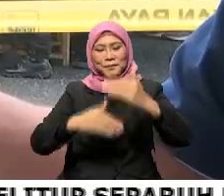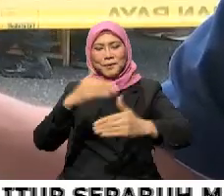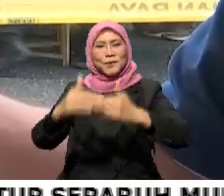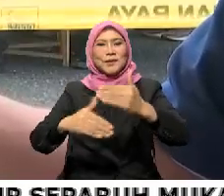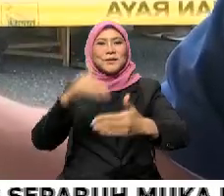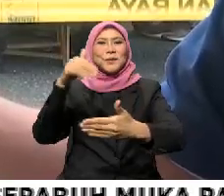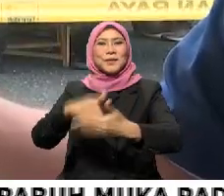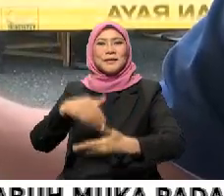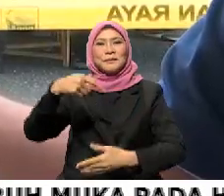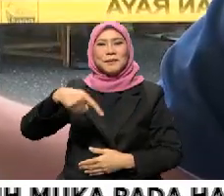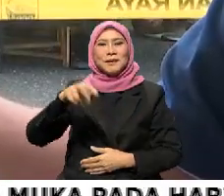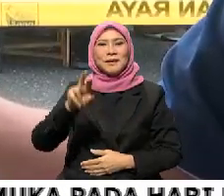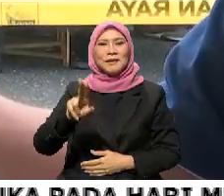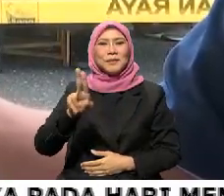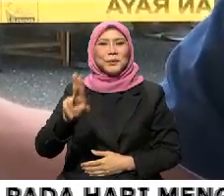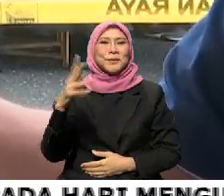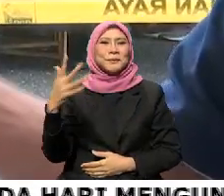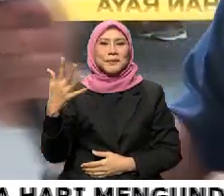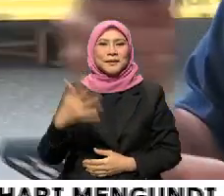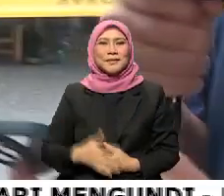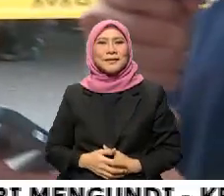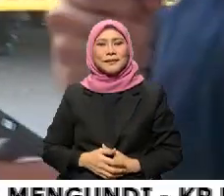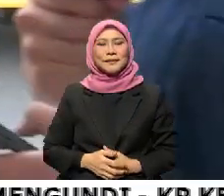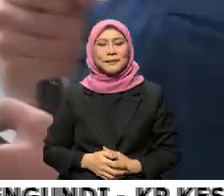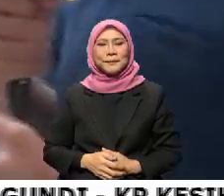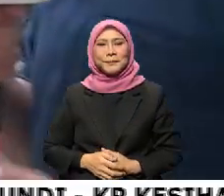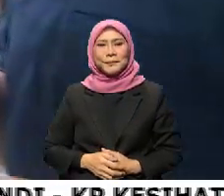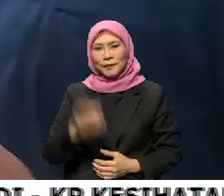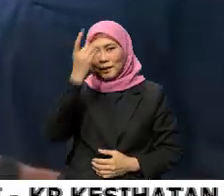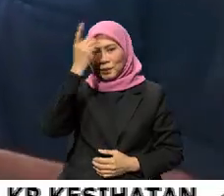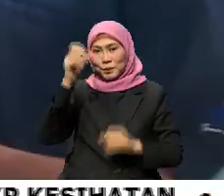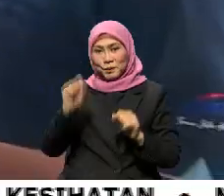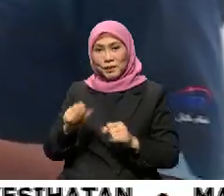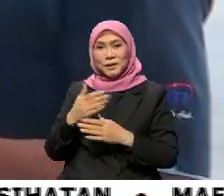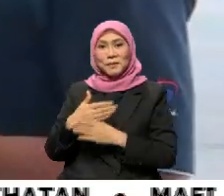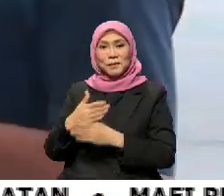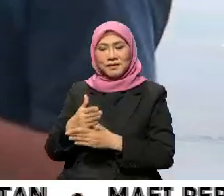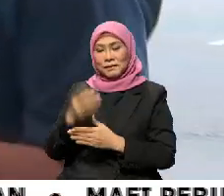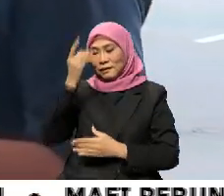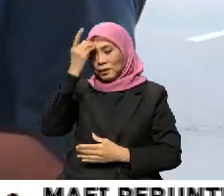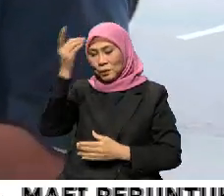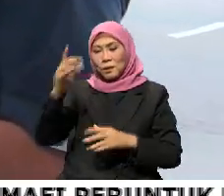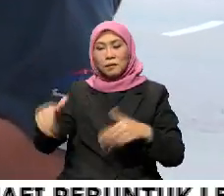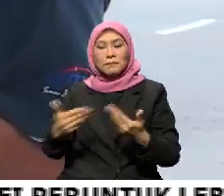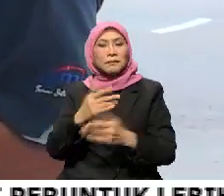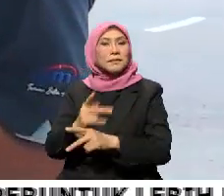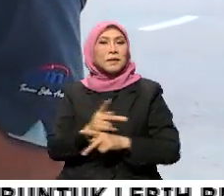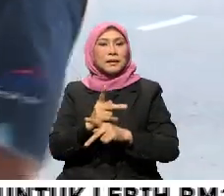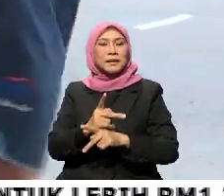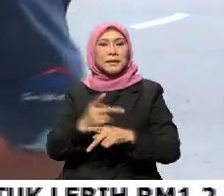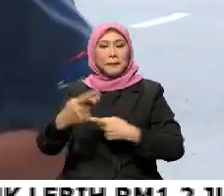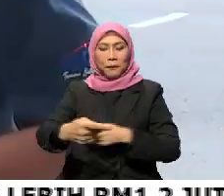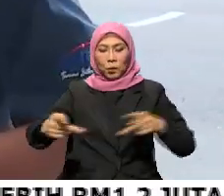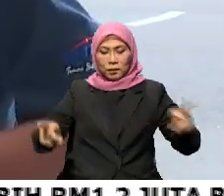undi PRU ke-15 ni. Jadi mungkin Datuk boleh kongsikan bagaimana pihak Datuk menjaga keselamatan peti undi